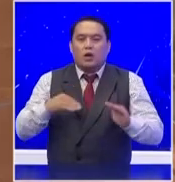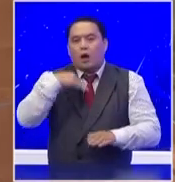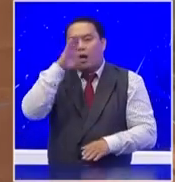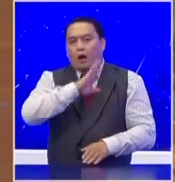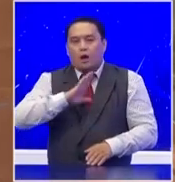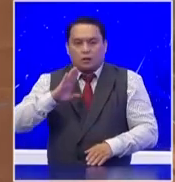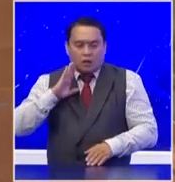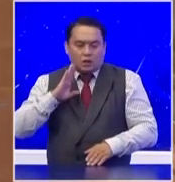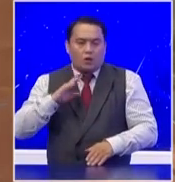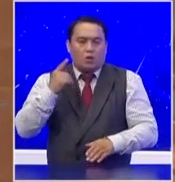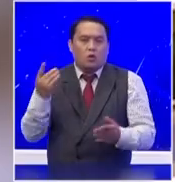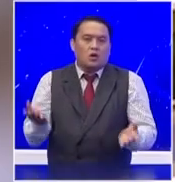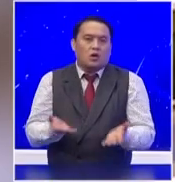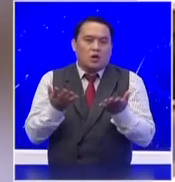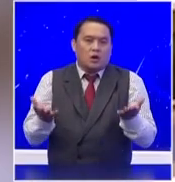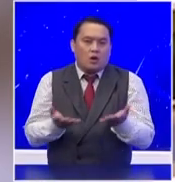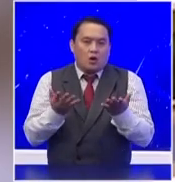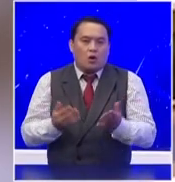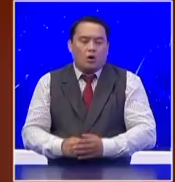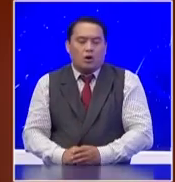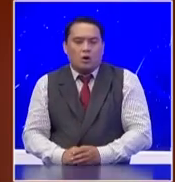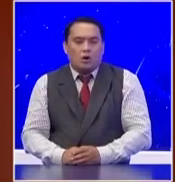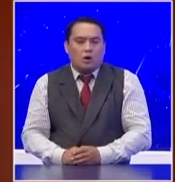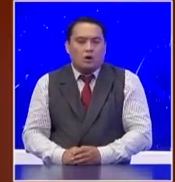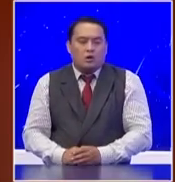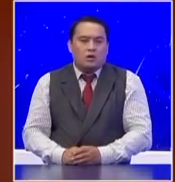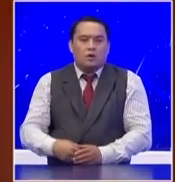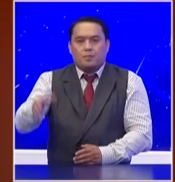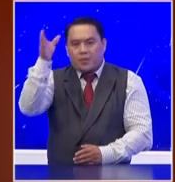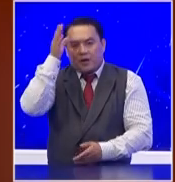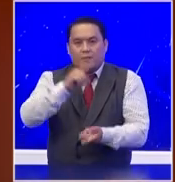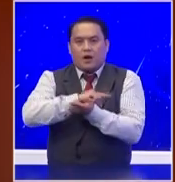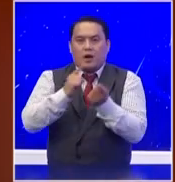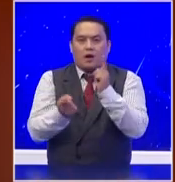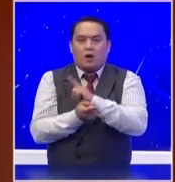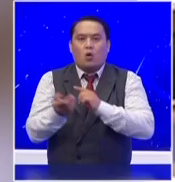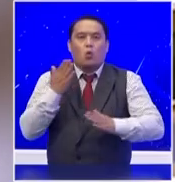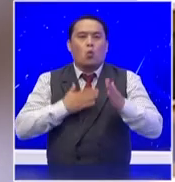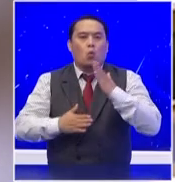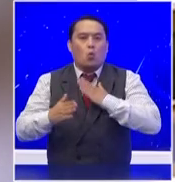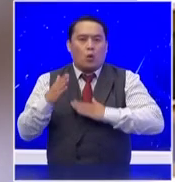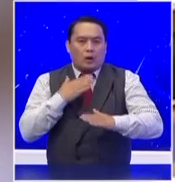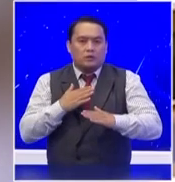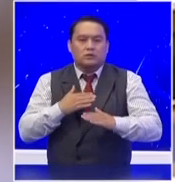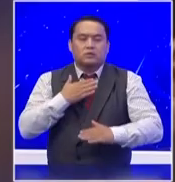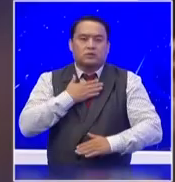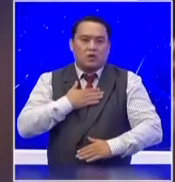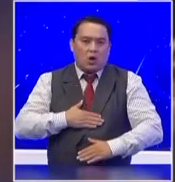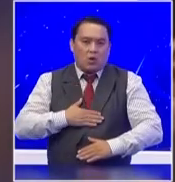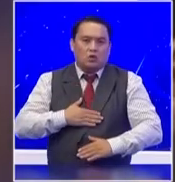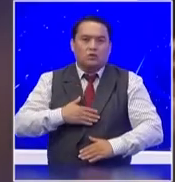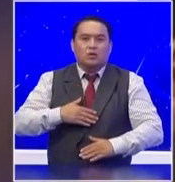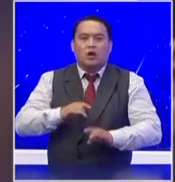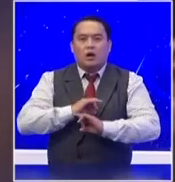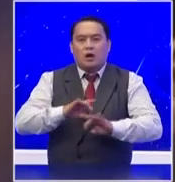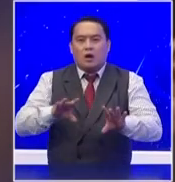болсын, өте оңтайлы. Тыңға түрең салғандай, білім реформасындағы жаңалық көпті қуантпады. Мазмұнына қарық болып, мәтінін жатқа